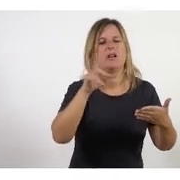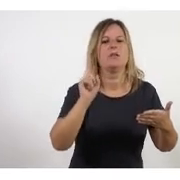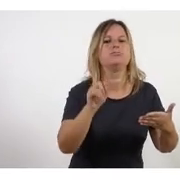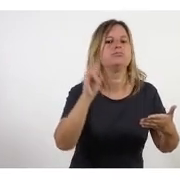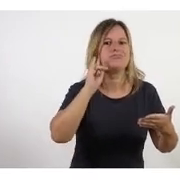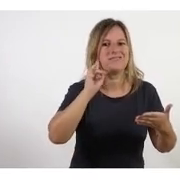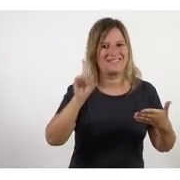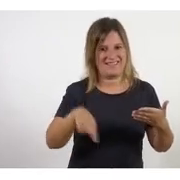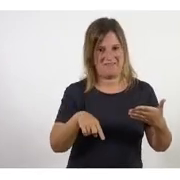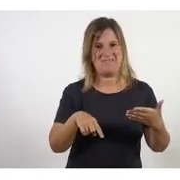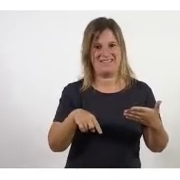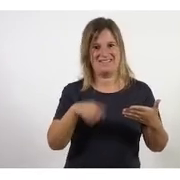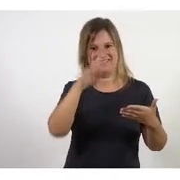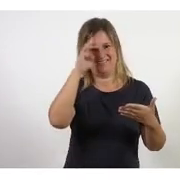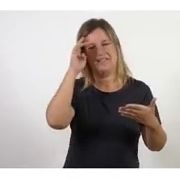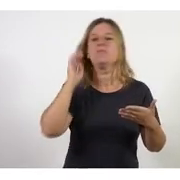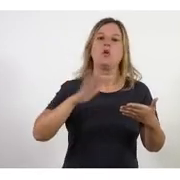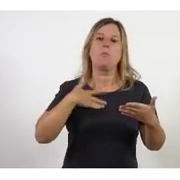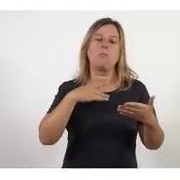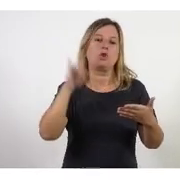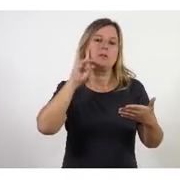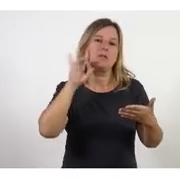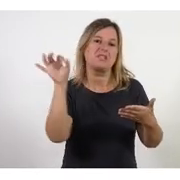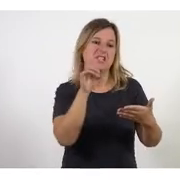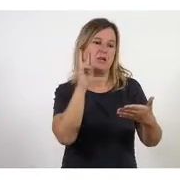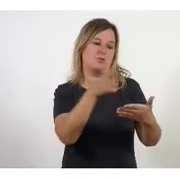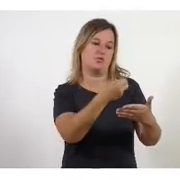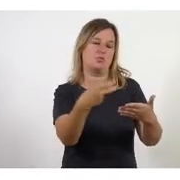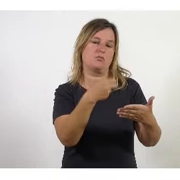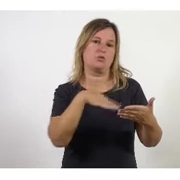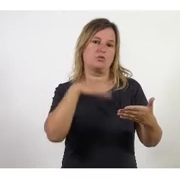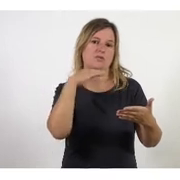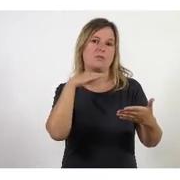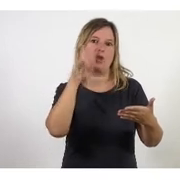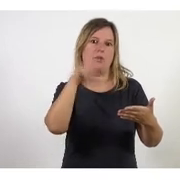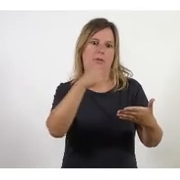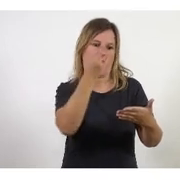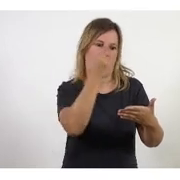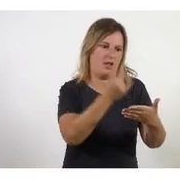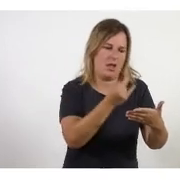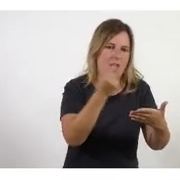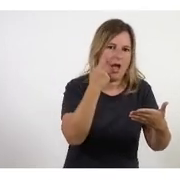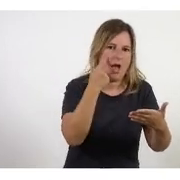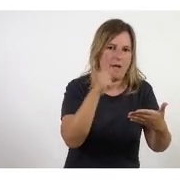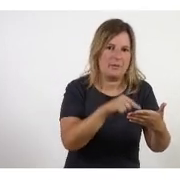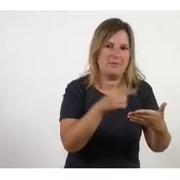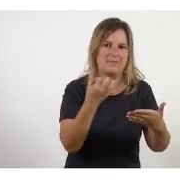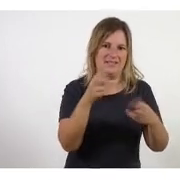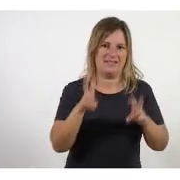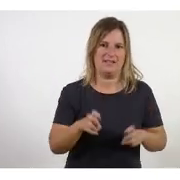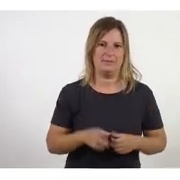subtítols, potser el mira sense àudio, directament llegint els subtítols, amb això en té prou, però ja l'has enganxat i ja li has comunicat el teu